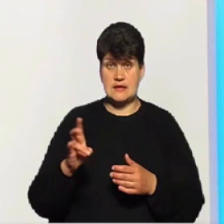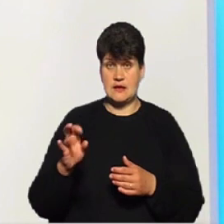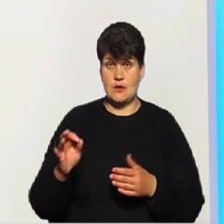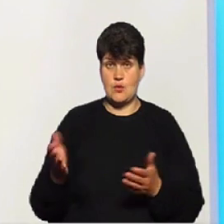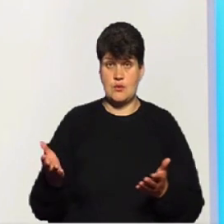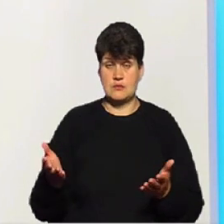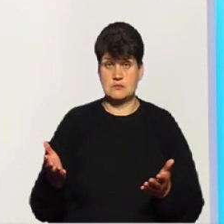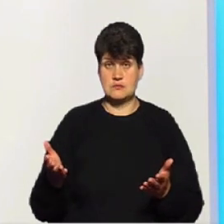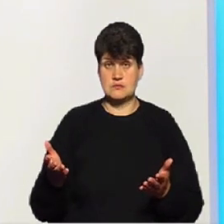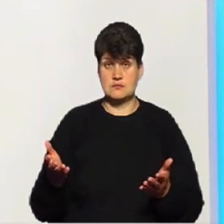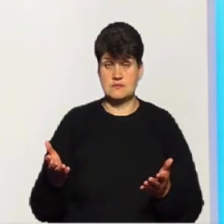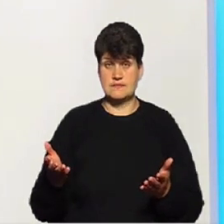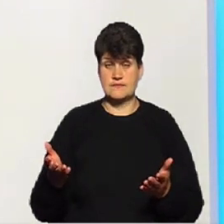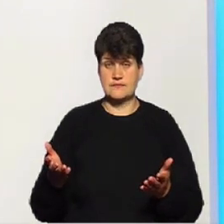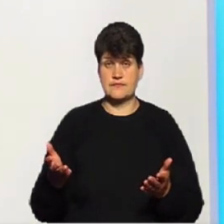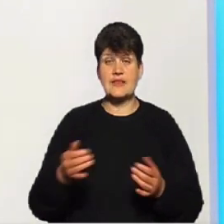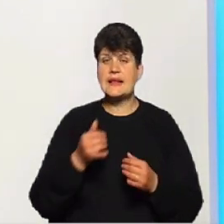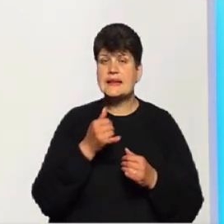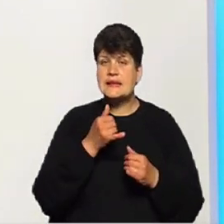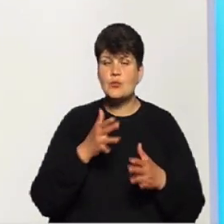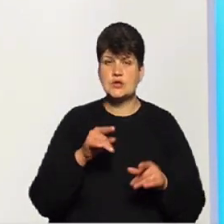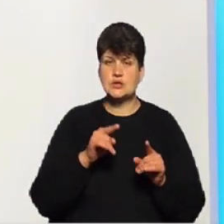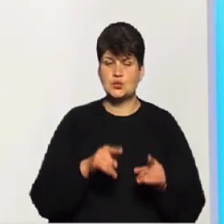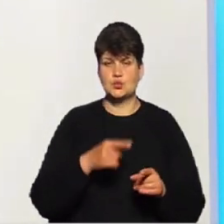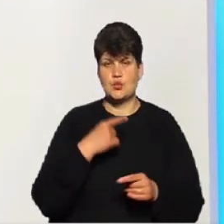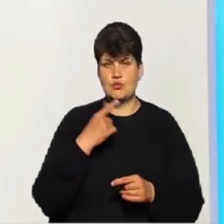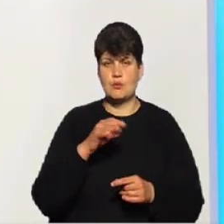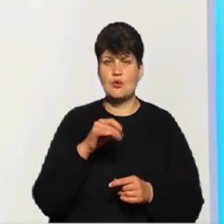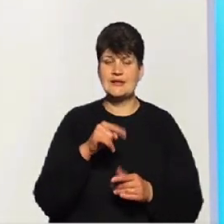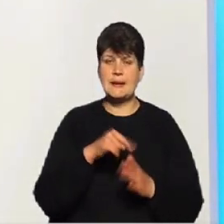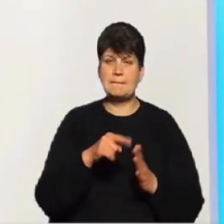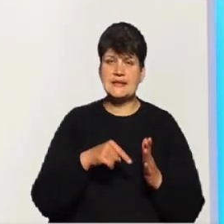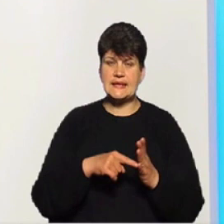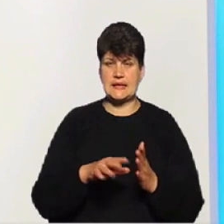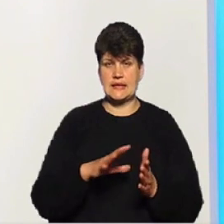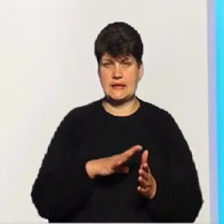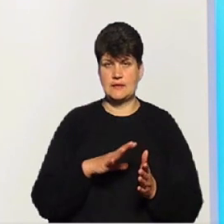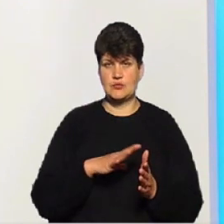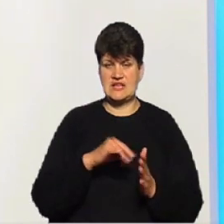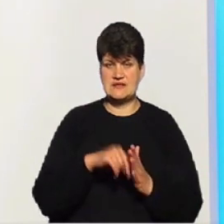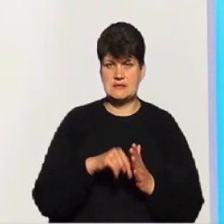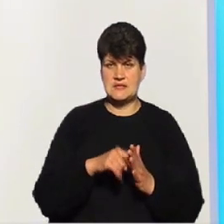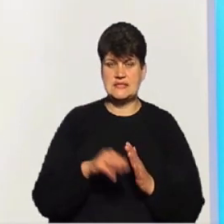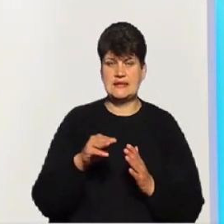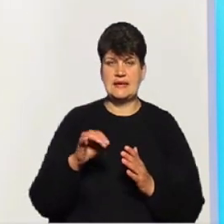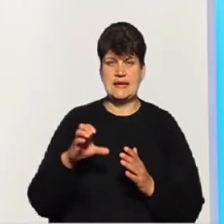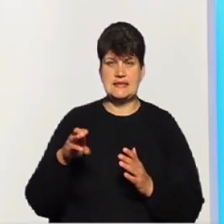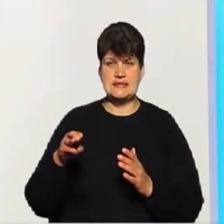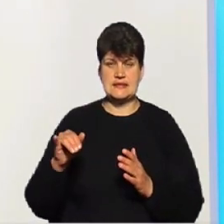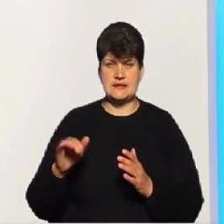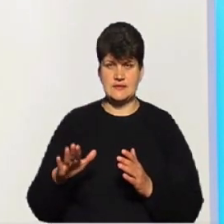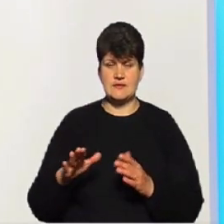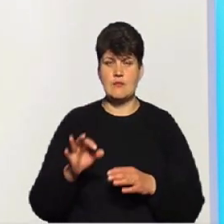вчителів. Ну, не можна тут судити по тих питаннях, які були в змісті тестових завдань,